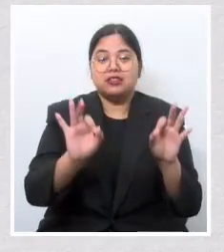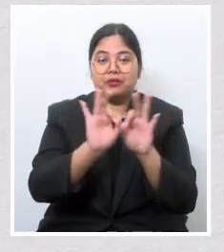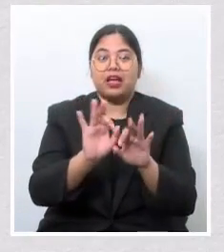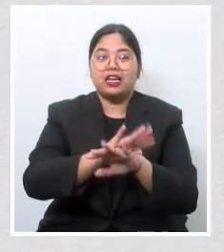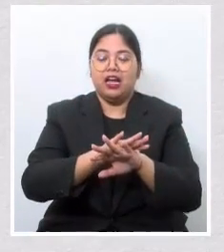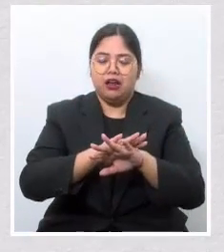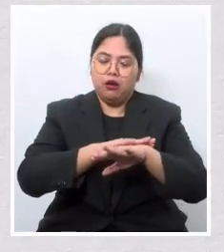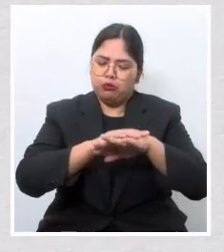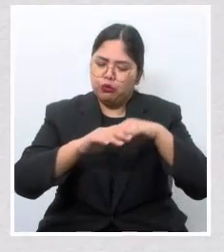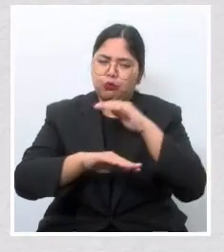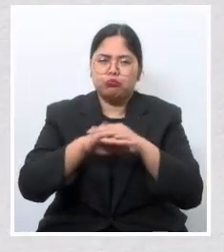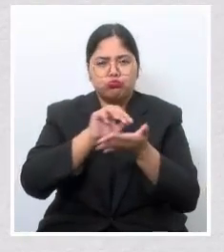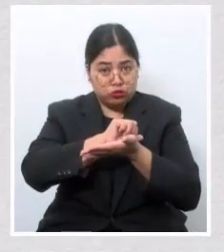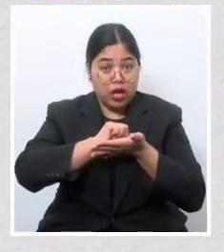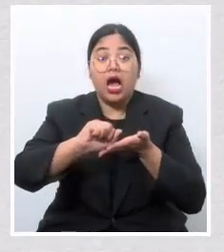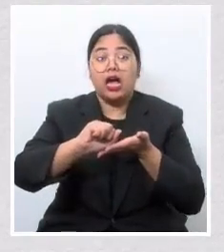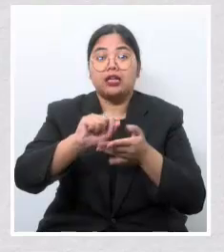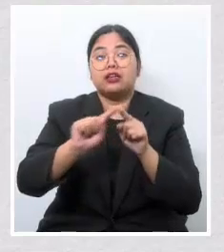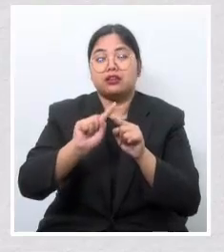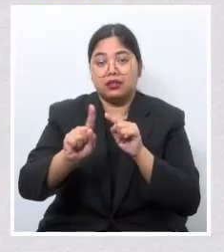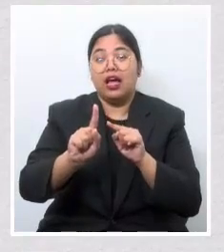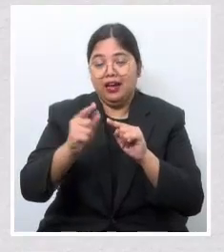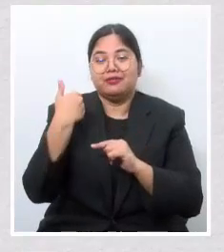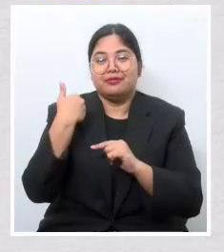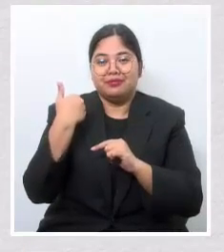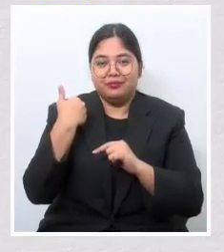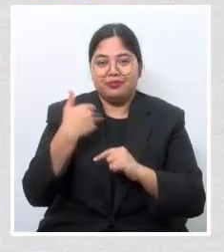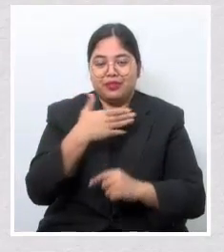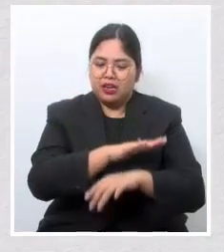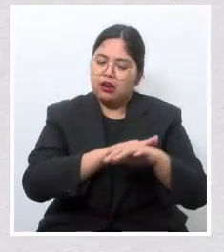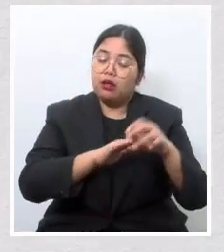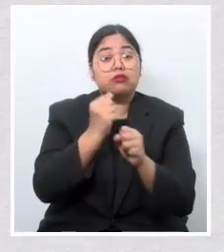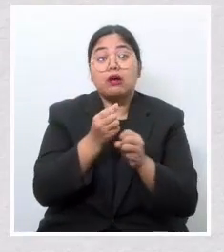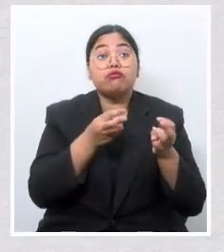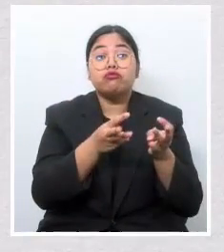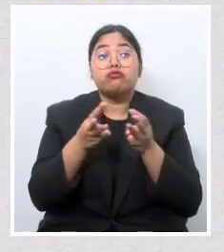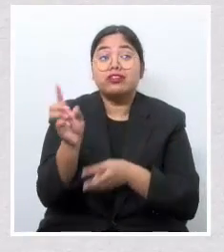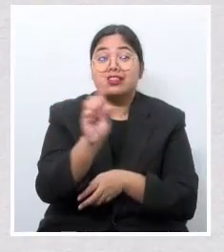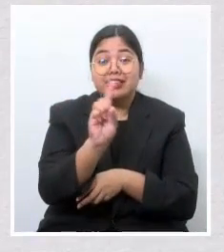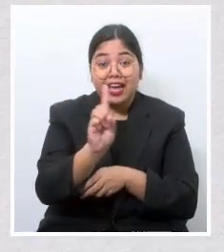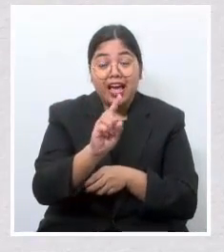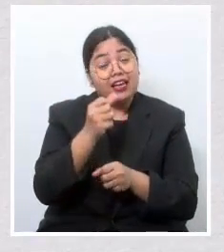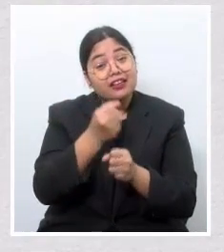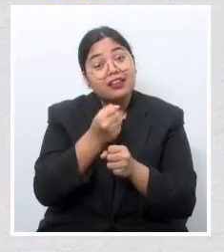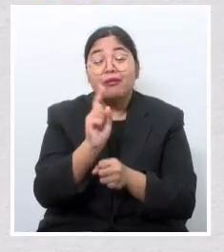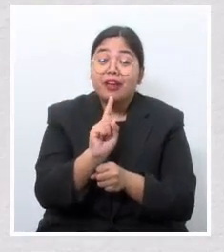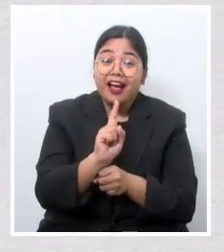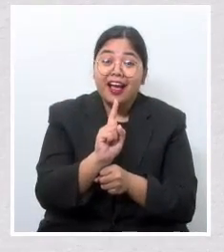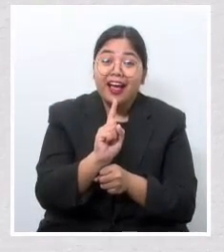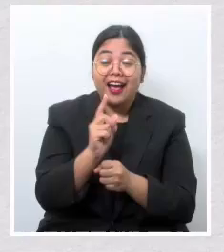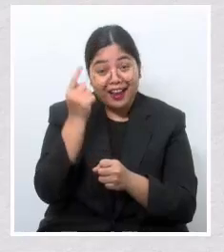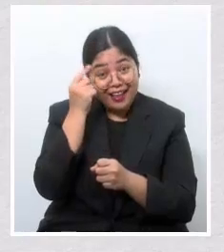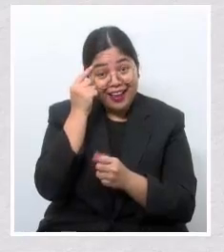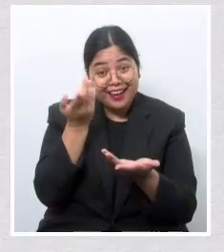มยสอเราจะรักษาความสะอาดอวัยวะของเราได้ยังไงความสะอาดทำความสะอาดอย่างไรล่ะแง